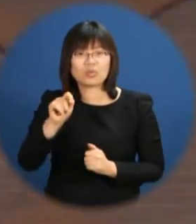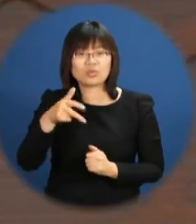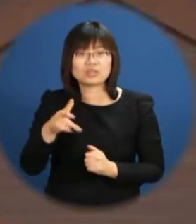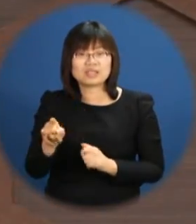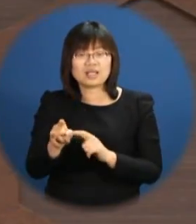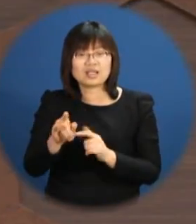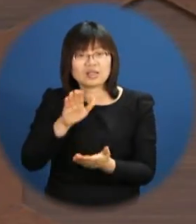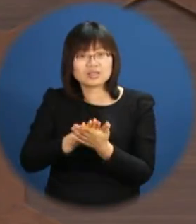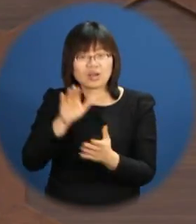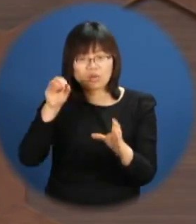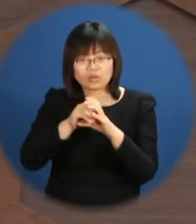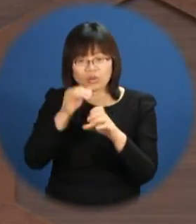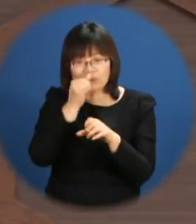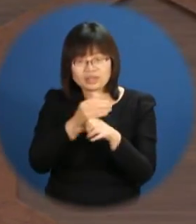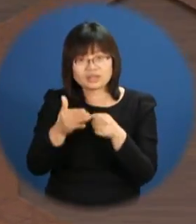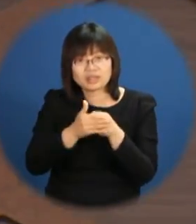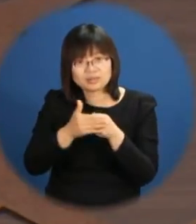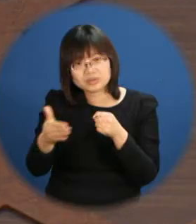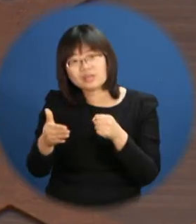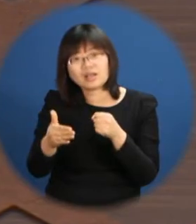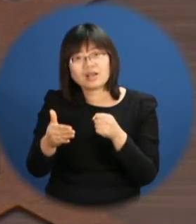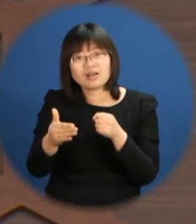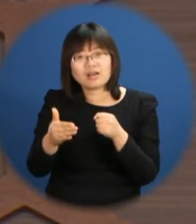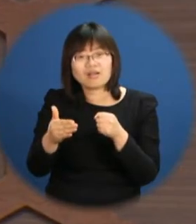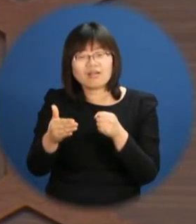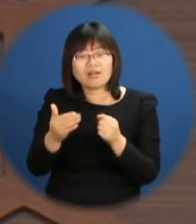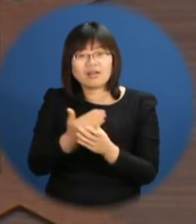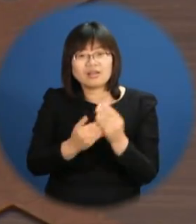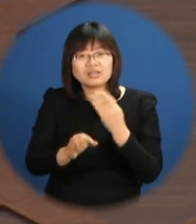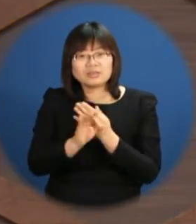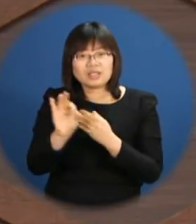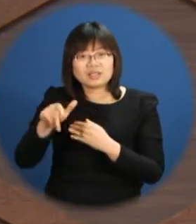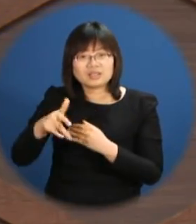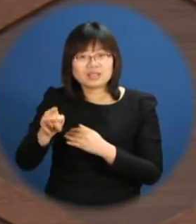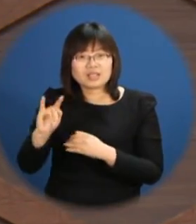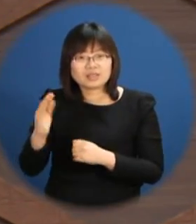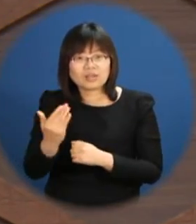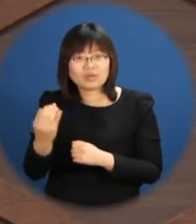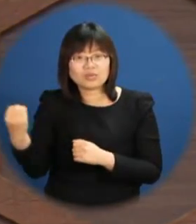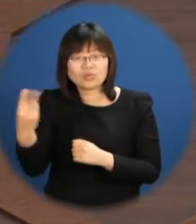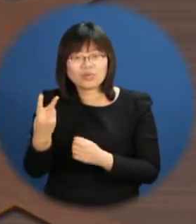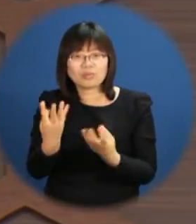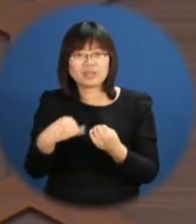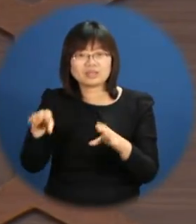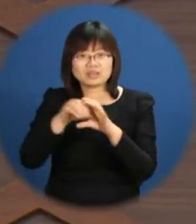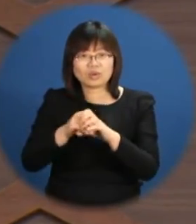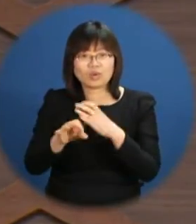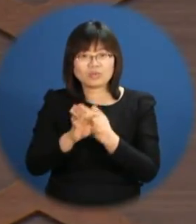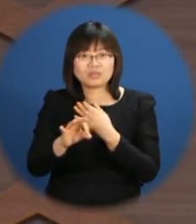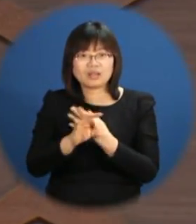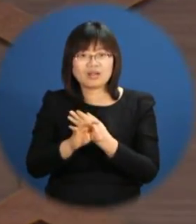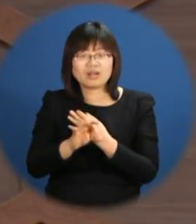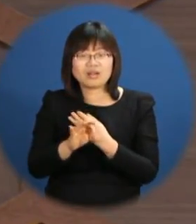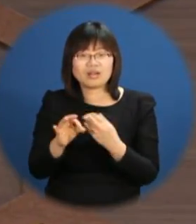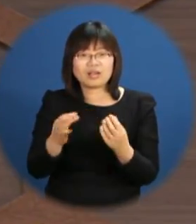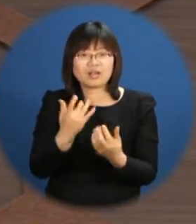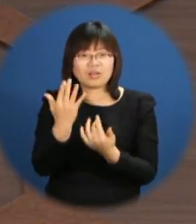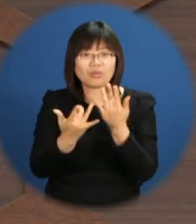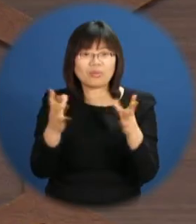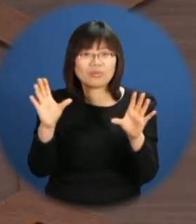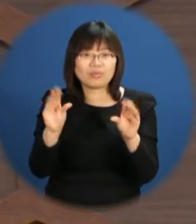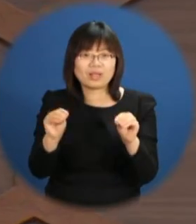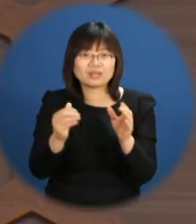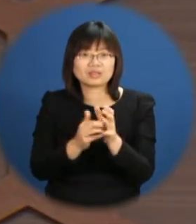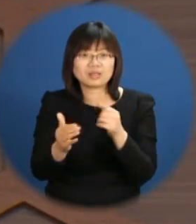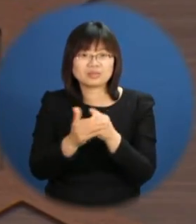열을 넣어서 녹이면 에 책을 내고 액체 또 열을 많이 나와서 하면 증발해서 기체가 되고